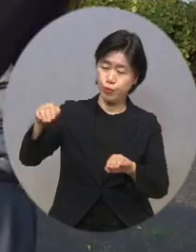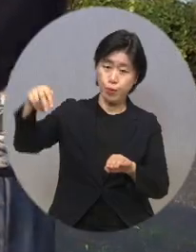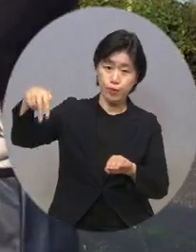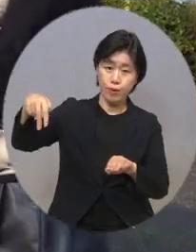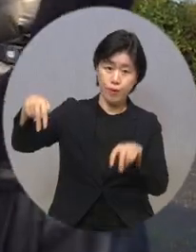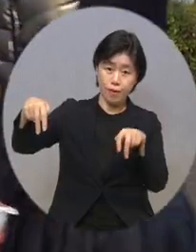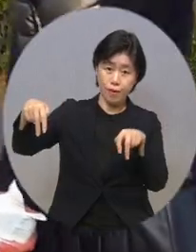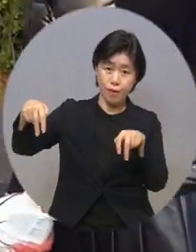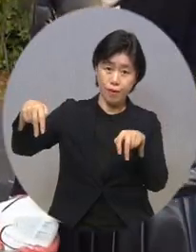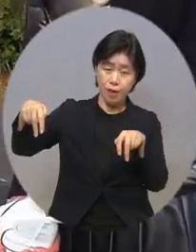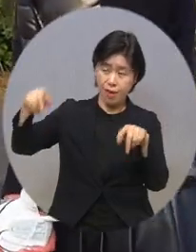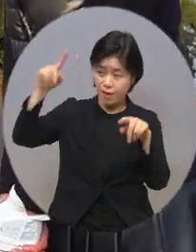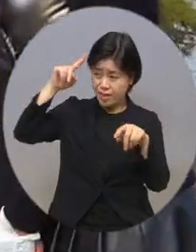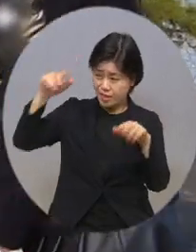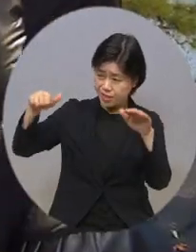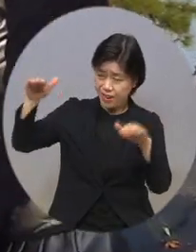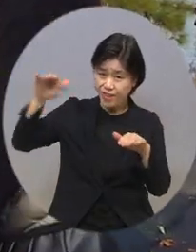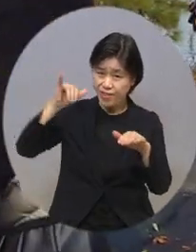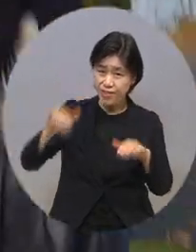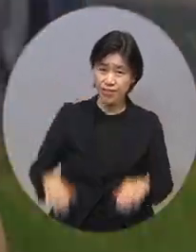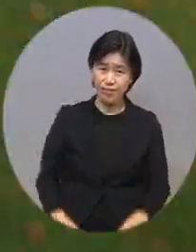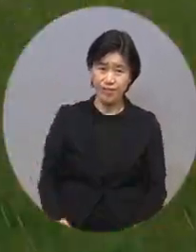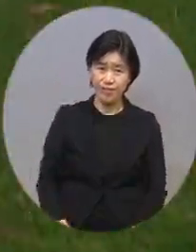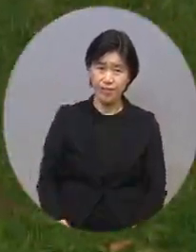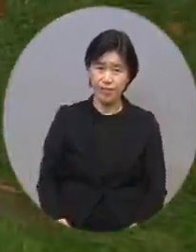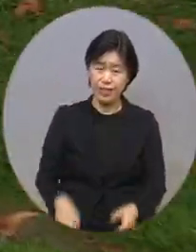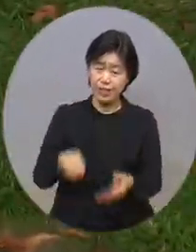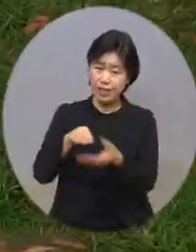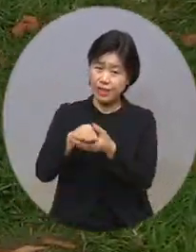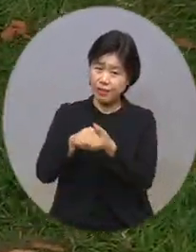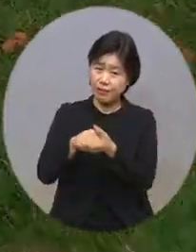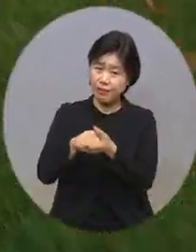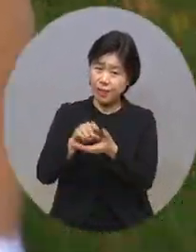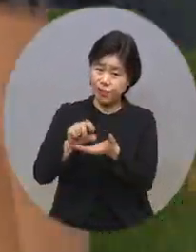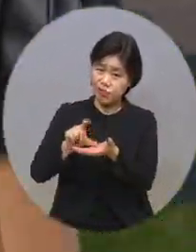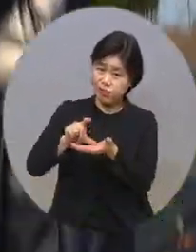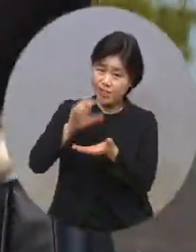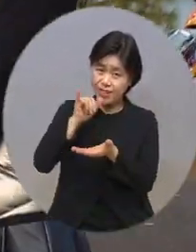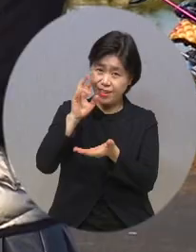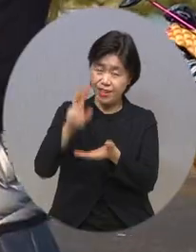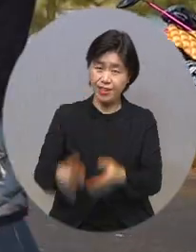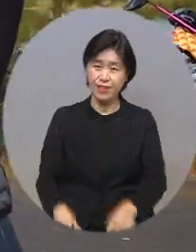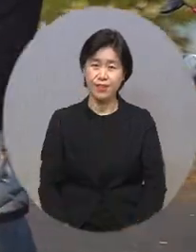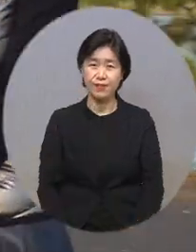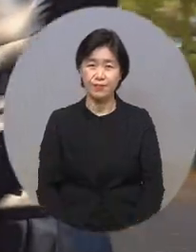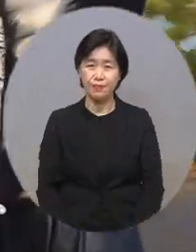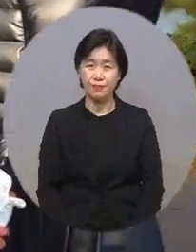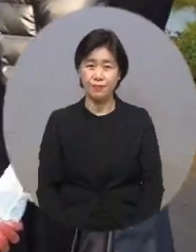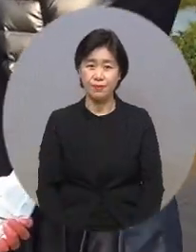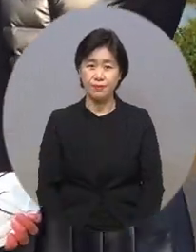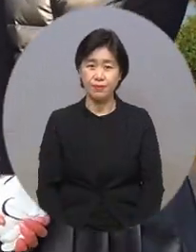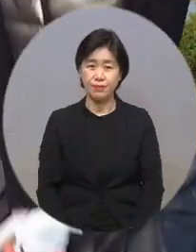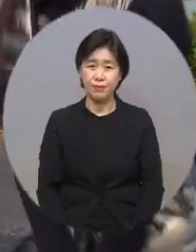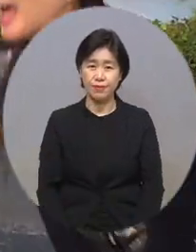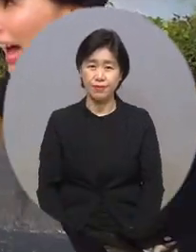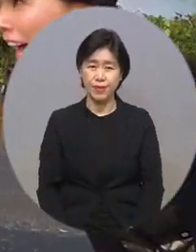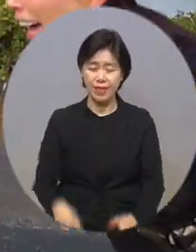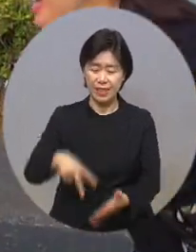키를 키 신으신 거예요? 아닌데요? 어? 아니에요? 근데 두 분 다 훨씬 드라이브 앞에 있고. 이러고 있어주시면 안 돼요?